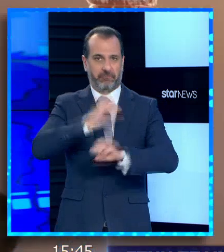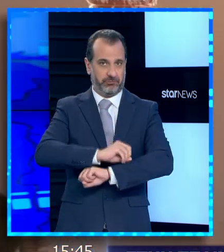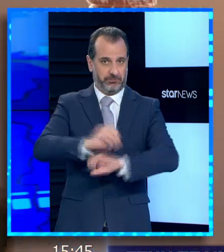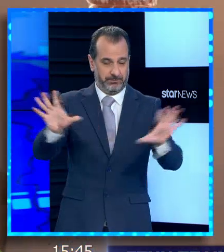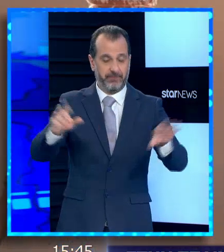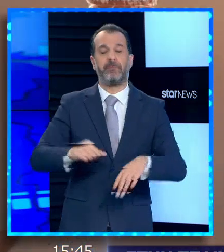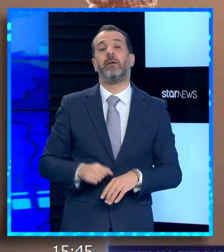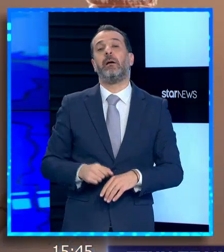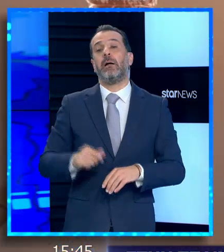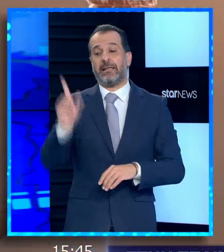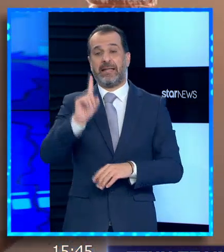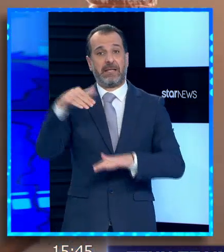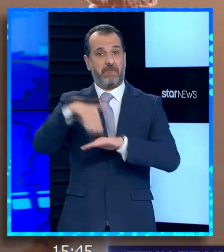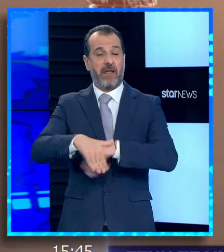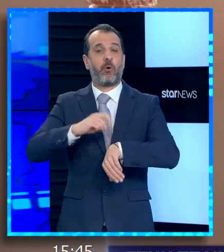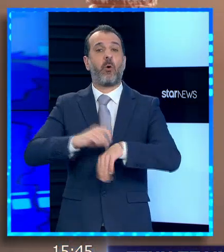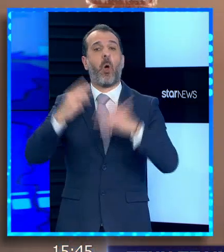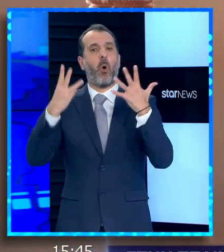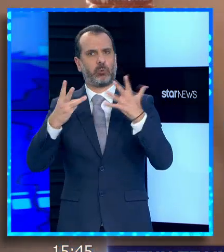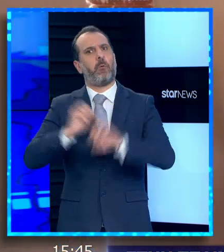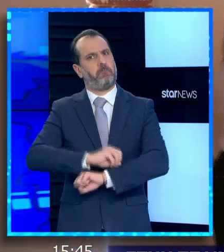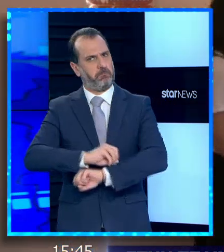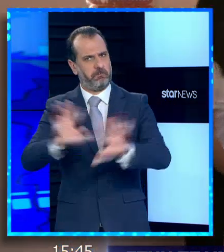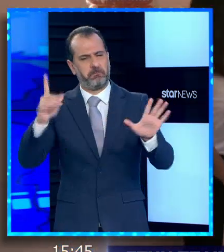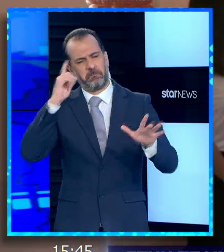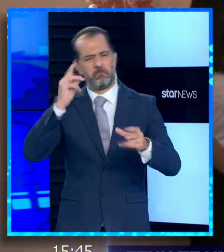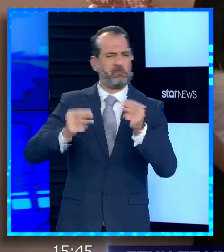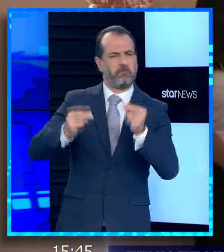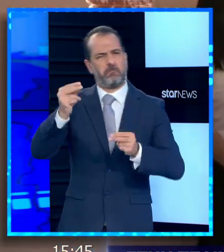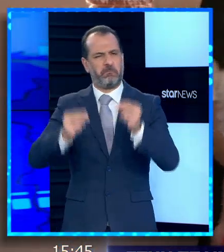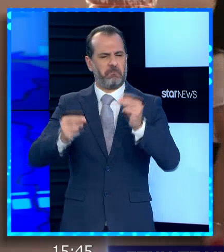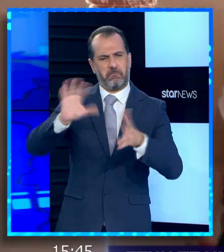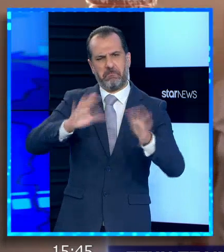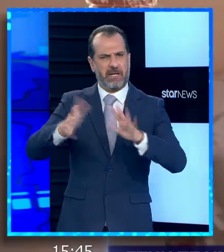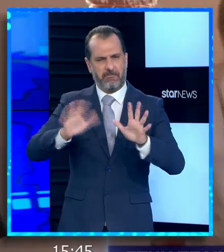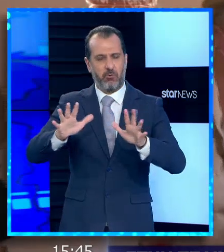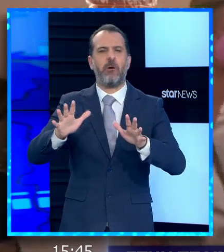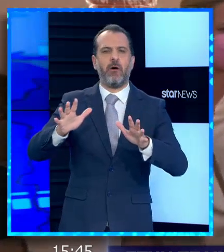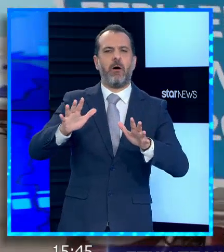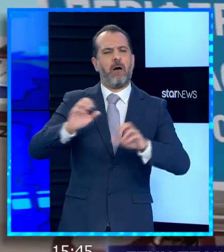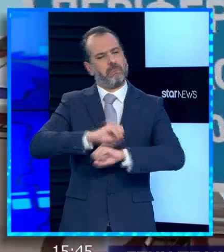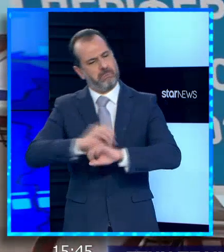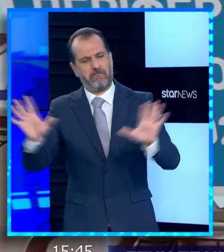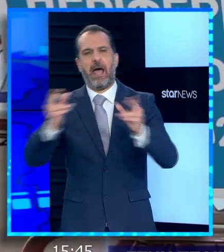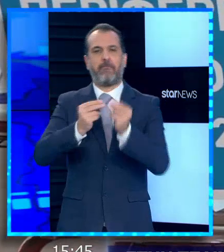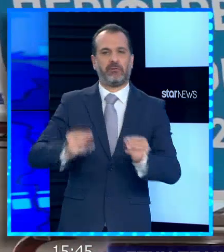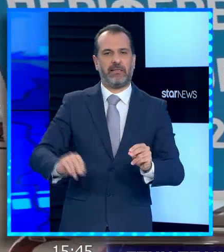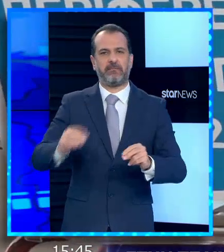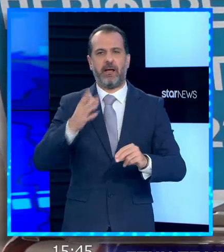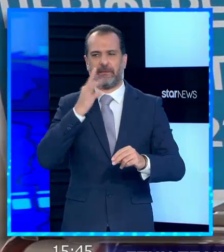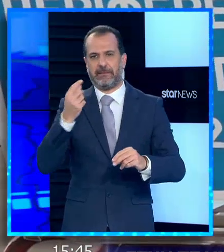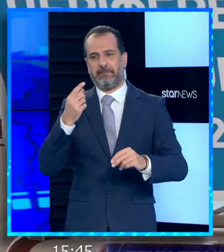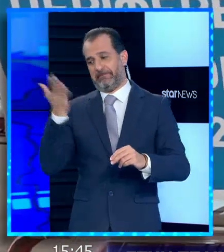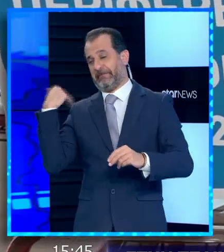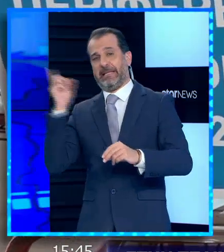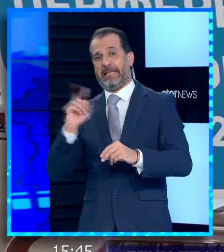η ώρα λοιπόν αναμένεται η εκτίμηση του εκλογικού αποτελέσματος την Κυριακή, νωρίτερα κατά δύο ώρες σε σχέση με την περασμένη Κυριακή. Οπότε τότε